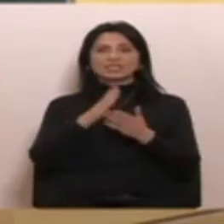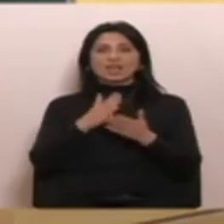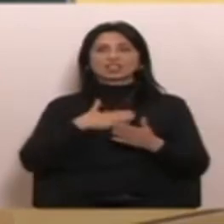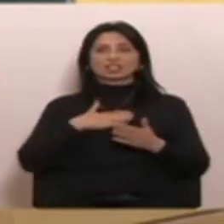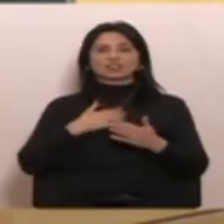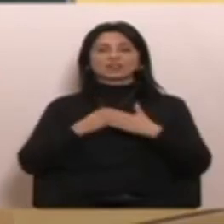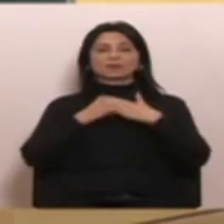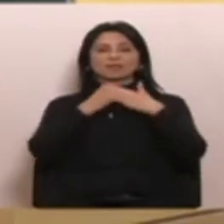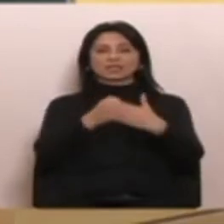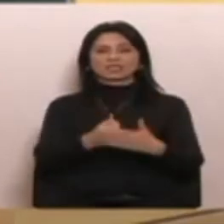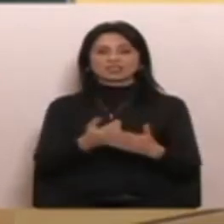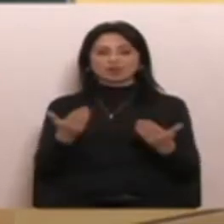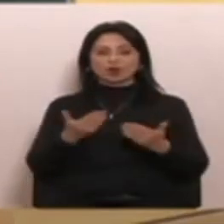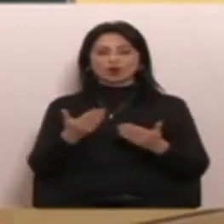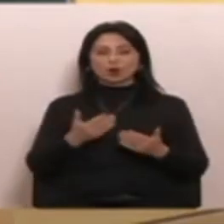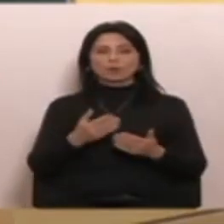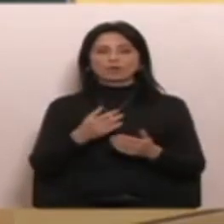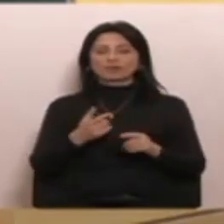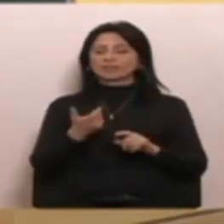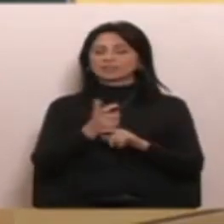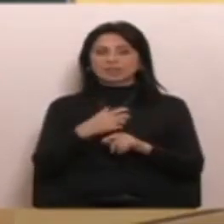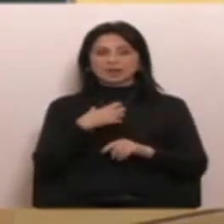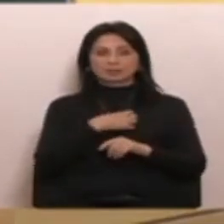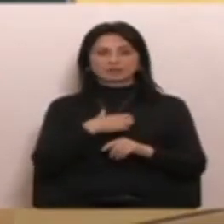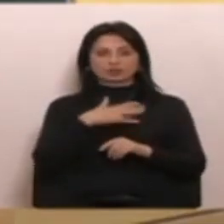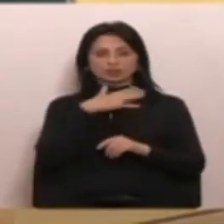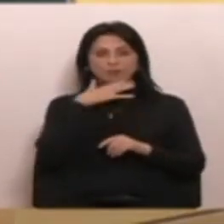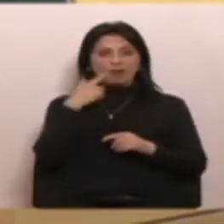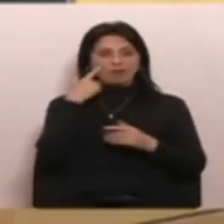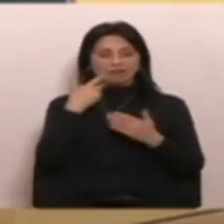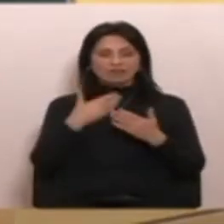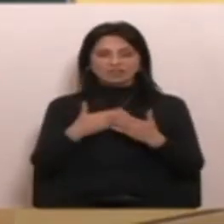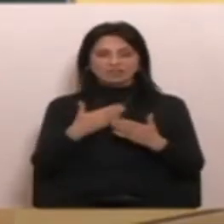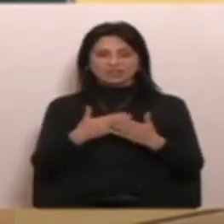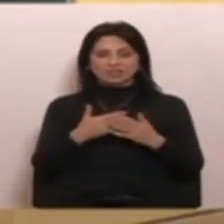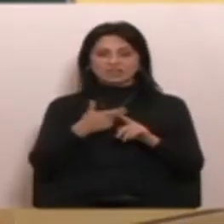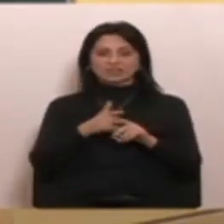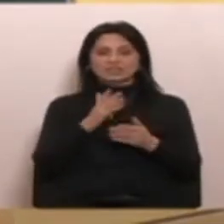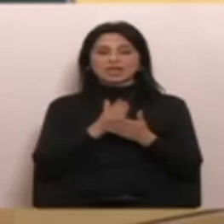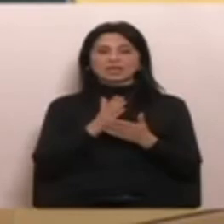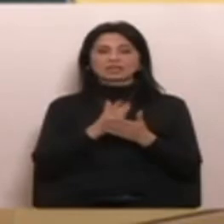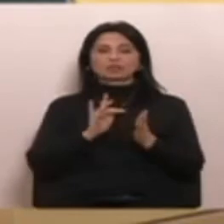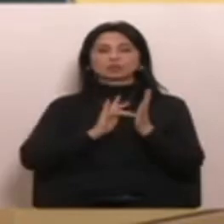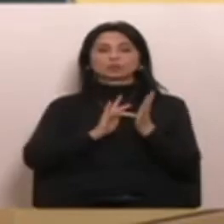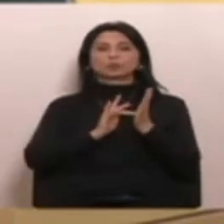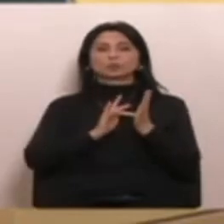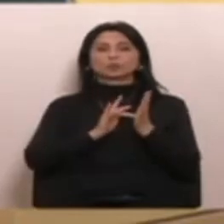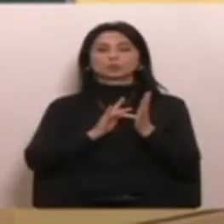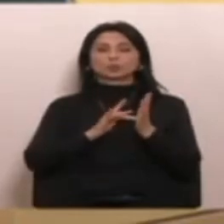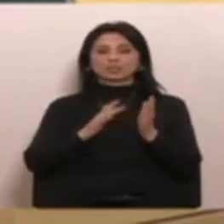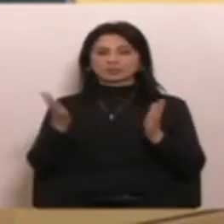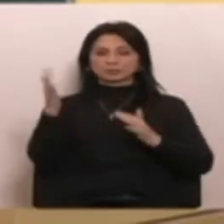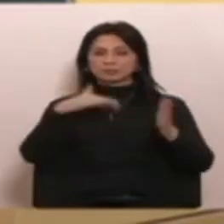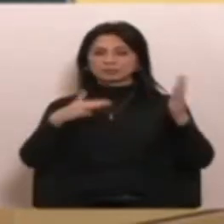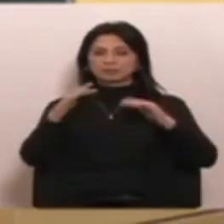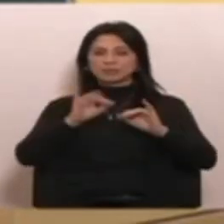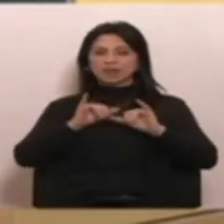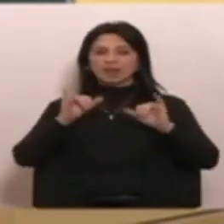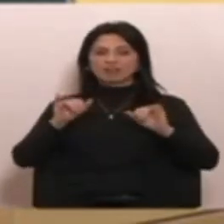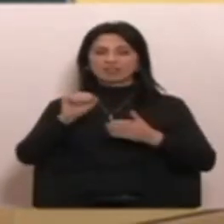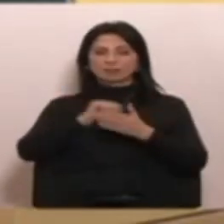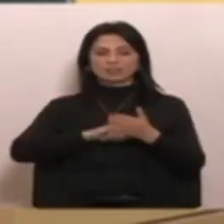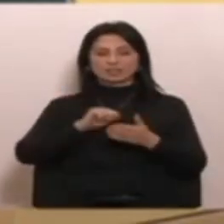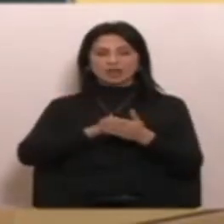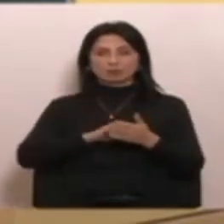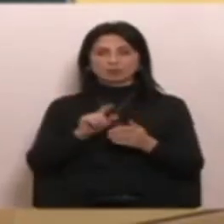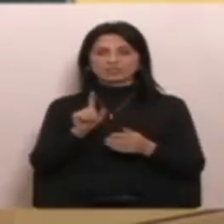მიღწევა, რომელიც კრიტიკულად მნიშვნელოვანია მრავალი თვალსაზრისით. ეს არის ტურიზმის დივერსიფიკაციის და განვითარების საფუძველი.